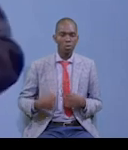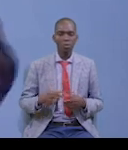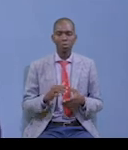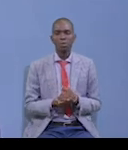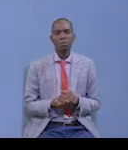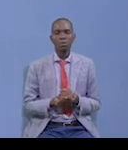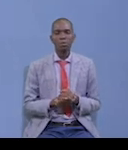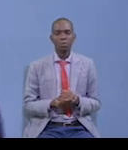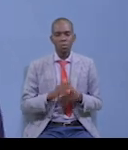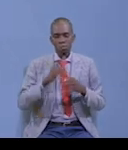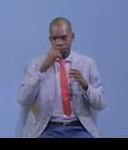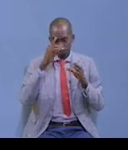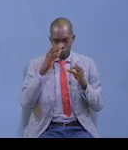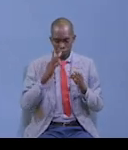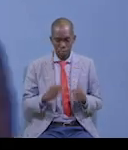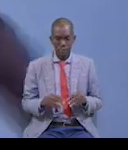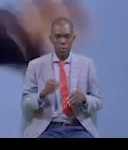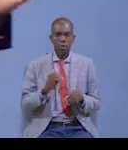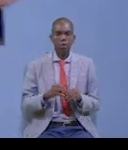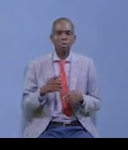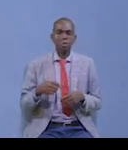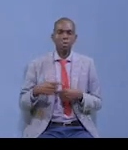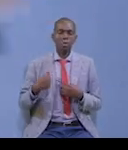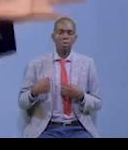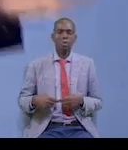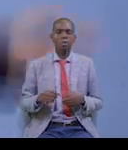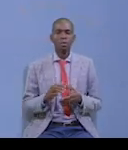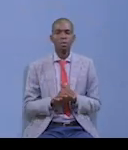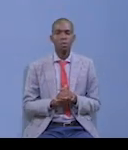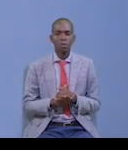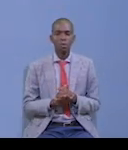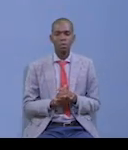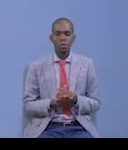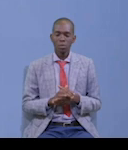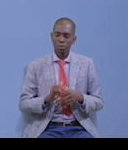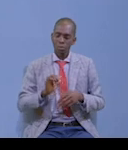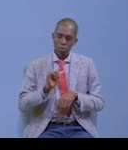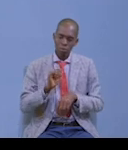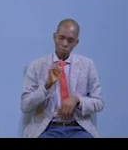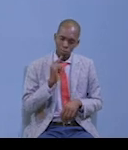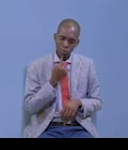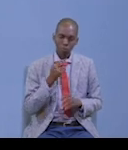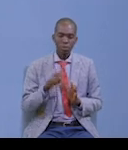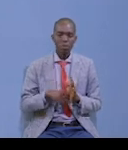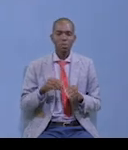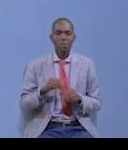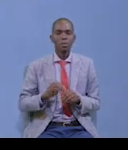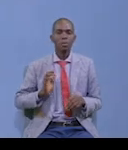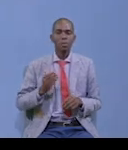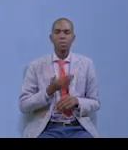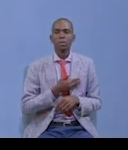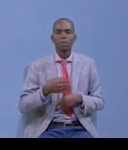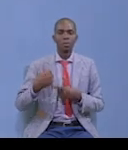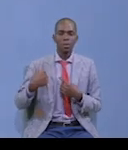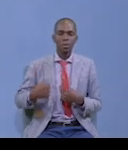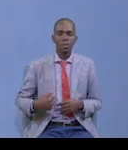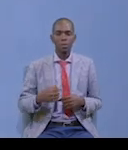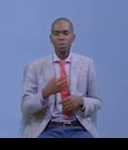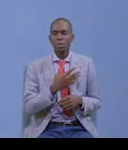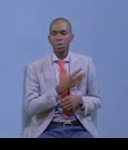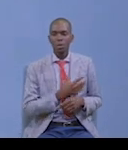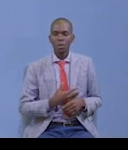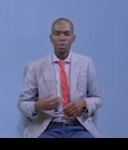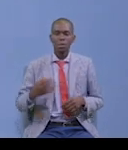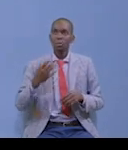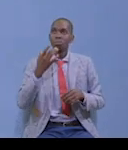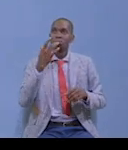ఏంటి? Determination in the heart. మన కృతనిశ్చయం హృదయములో ఉంది. Diligence in our lives. మన జీవితములో మెళకువ ఉండాలి. Dedication to the